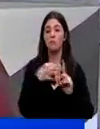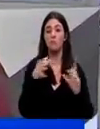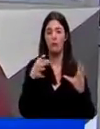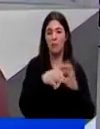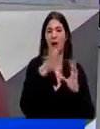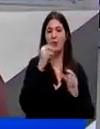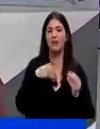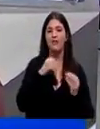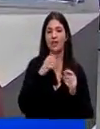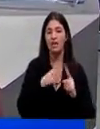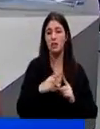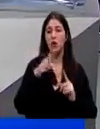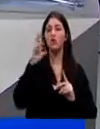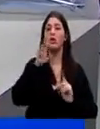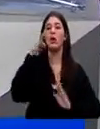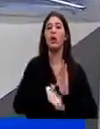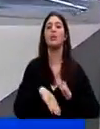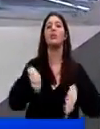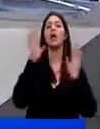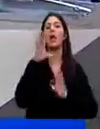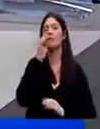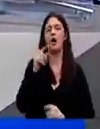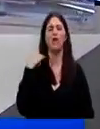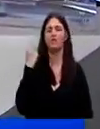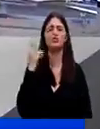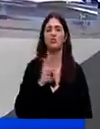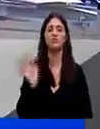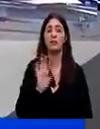hesabıyla dolar aşağı inmiş değil, yani kimse öyle düşünmesin.